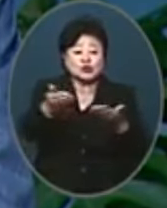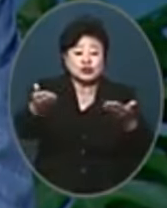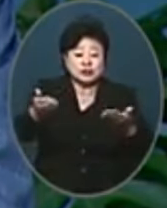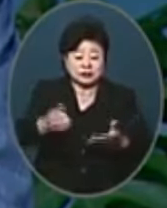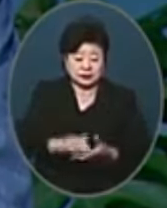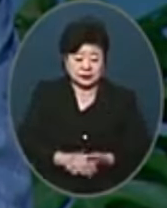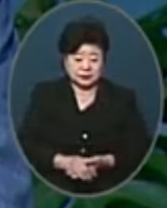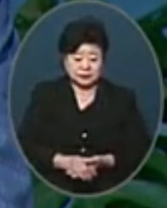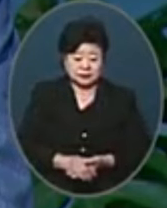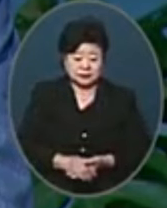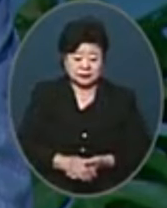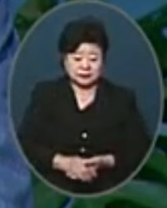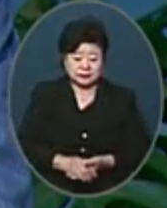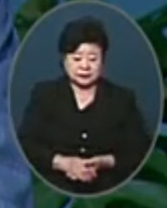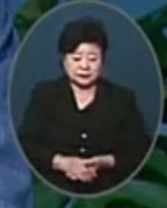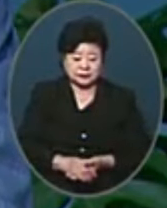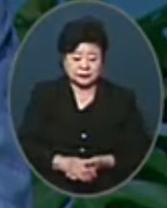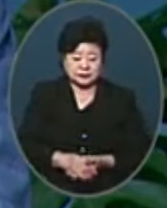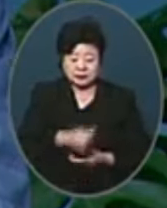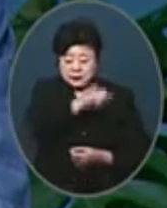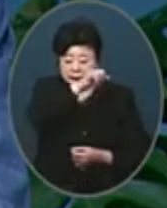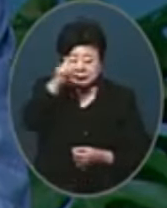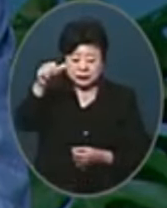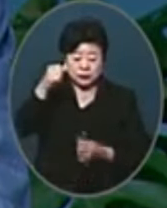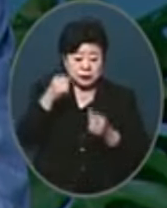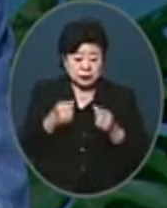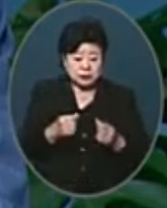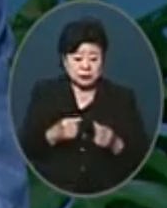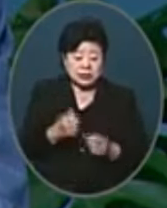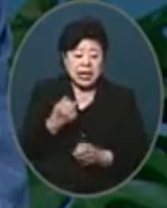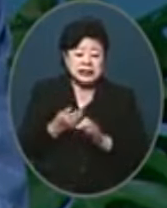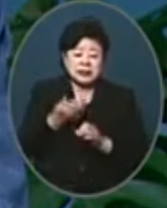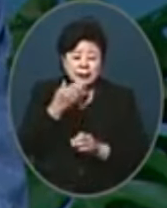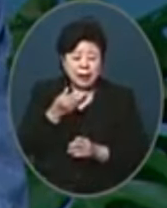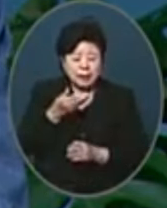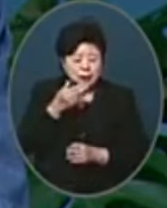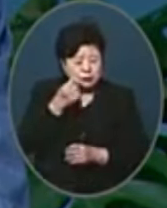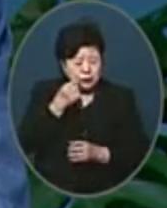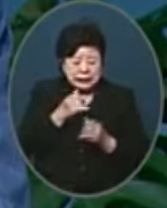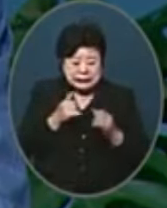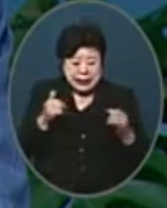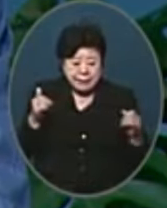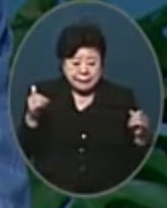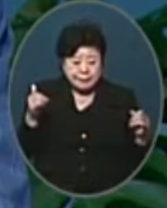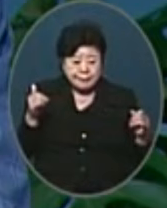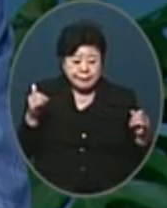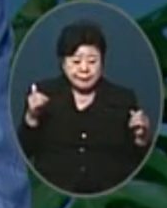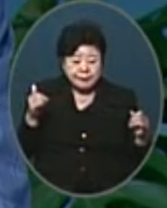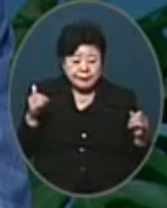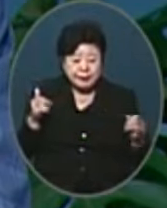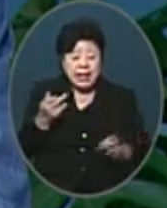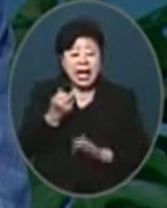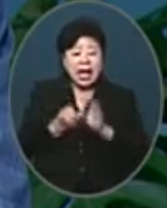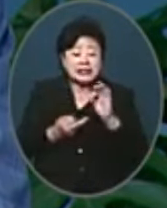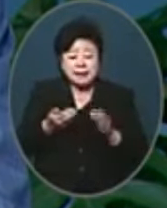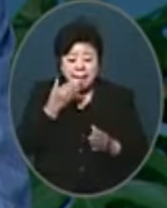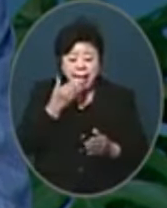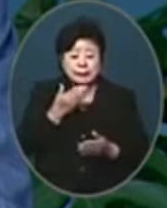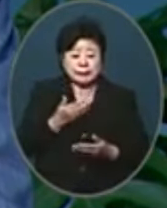장로님들이 계셔서 아침밥 못 먹는 사람에게 아침